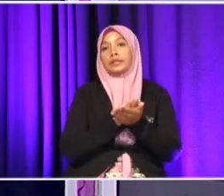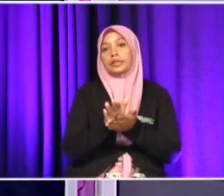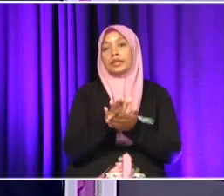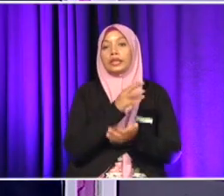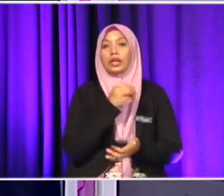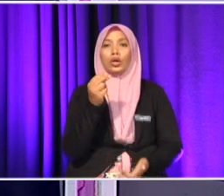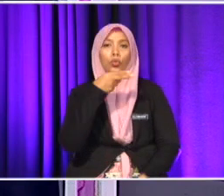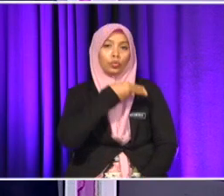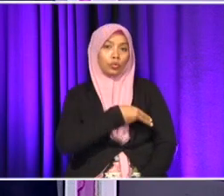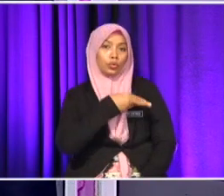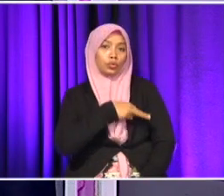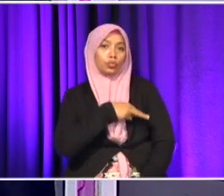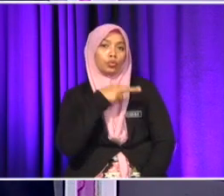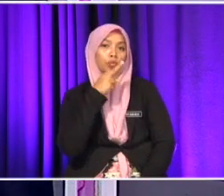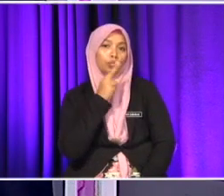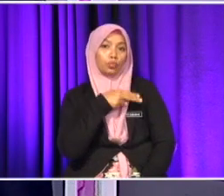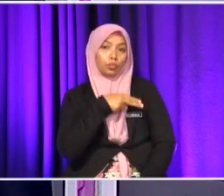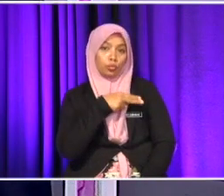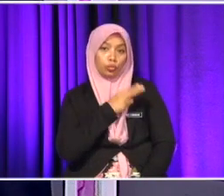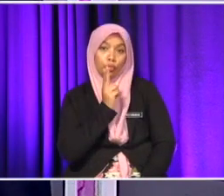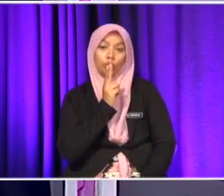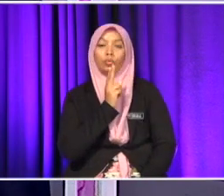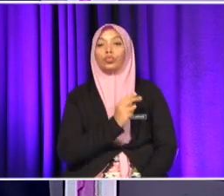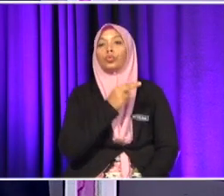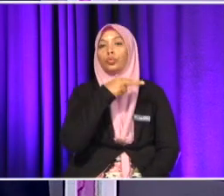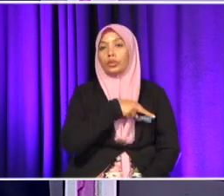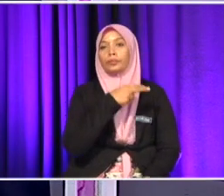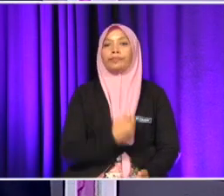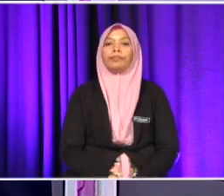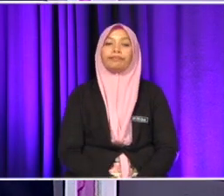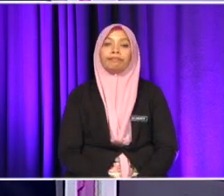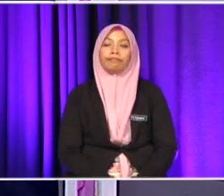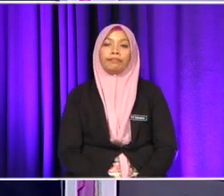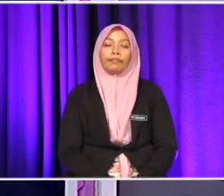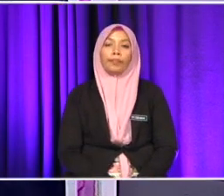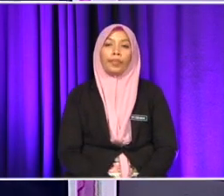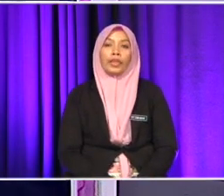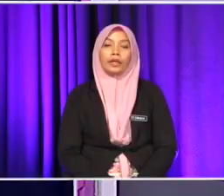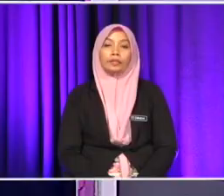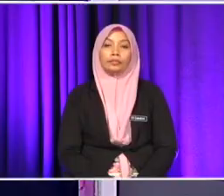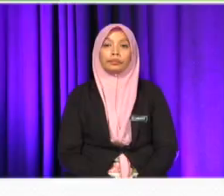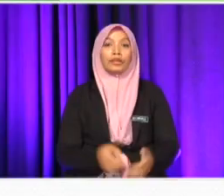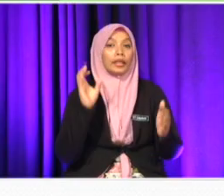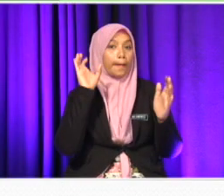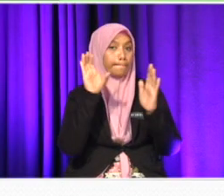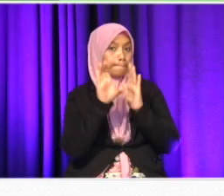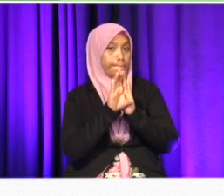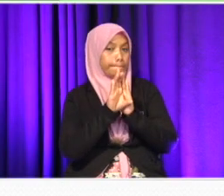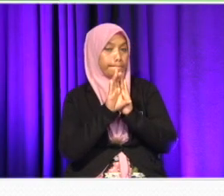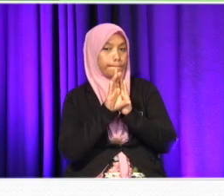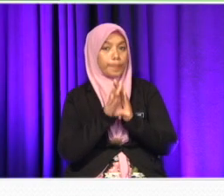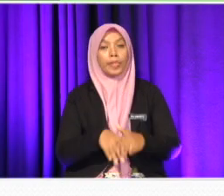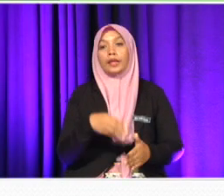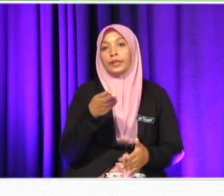Oke kerudukan keuangan oke yang menggambarkan tentang essence bukan